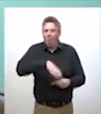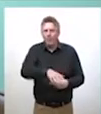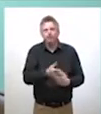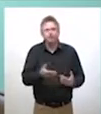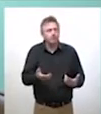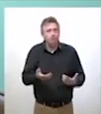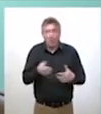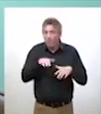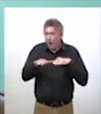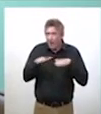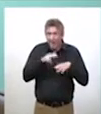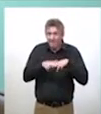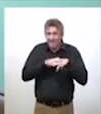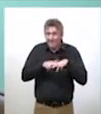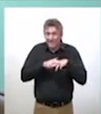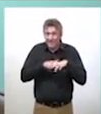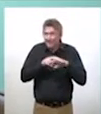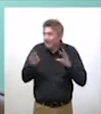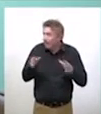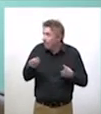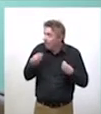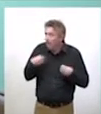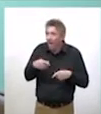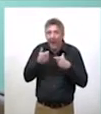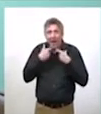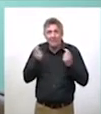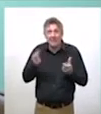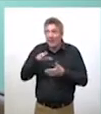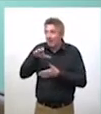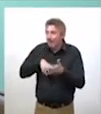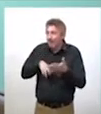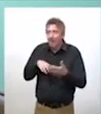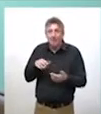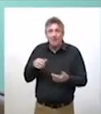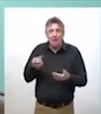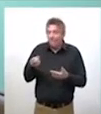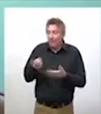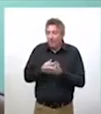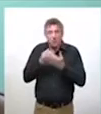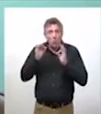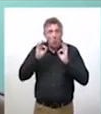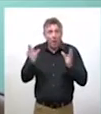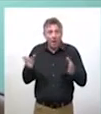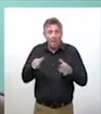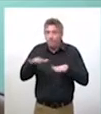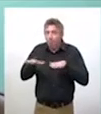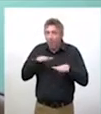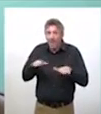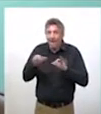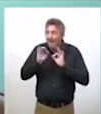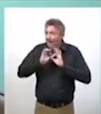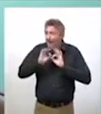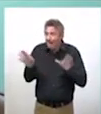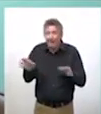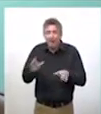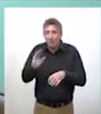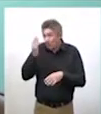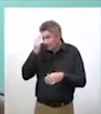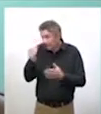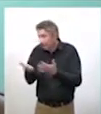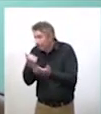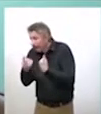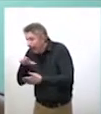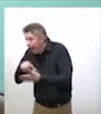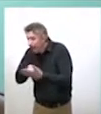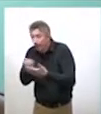qu'ils auraient dû avoir accès à cette information, n'avaient aucun moyen d'avoir connaissance de cela.